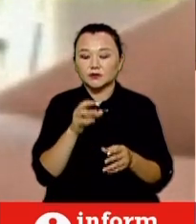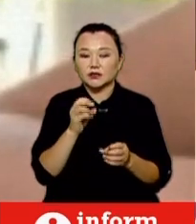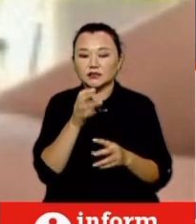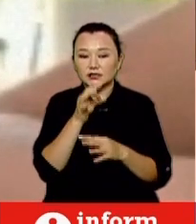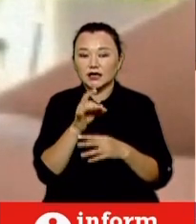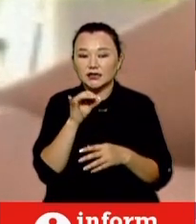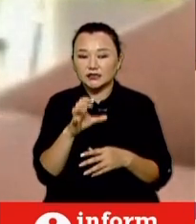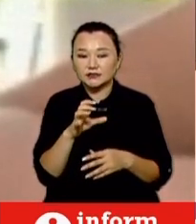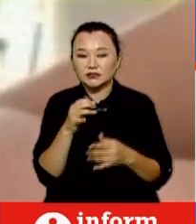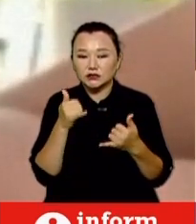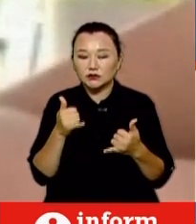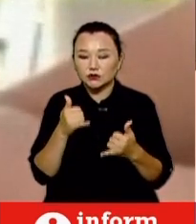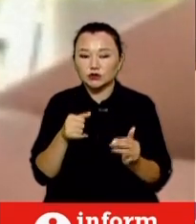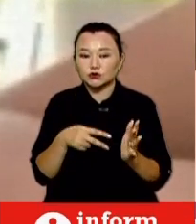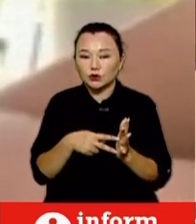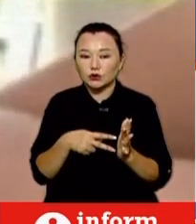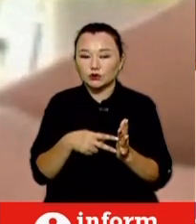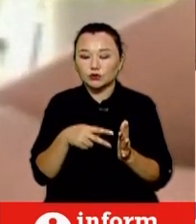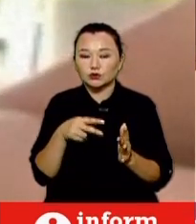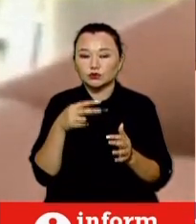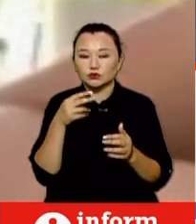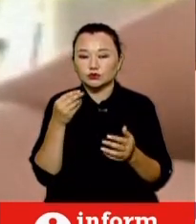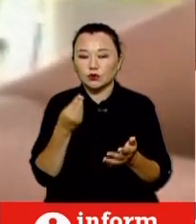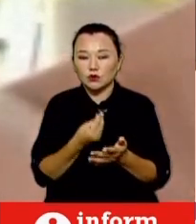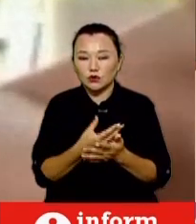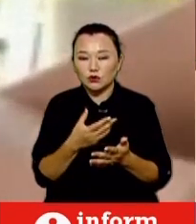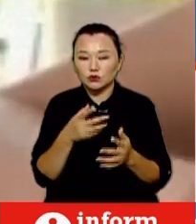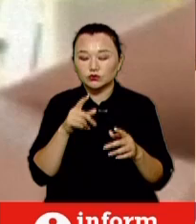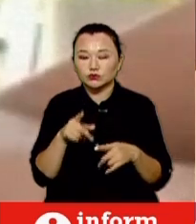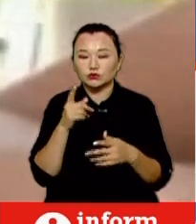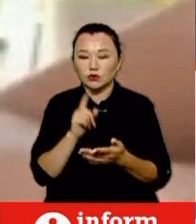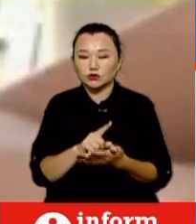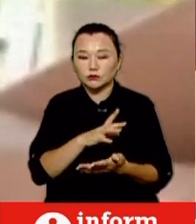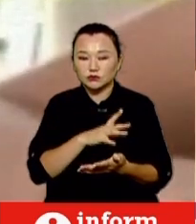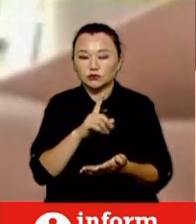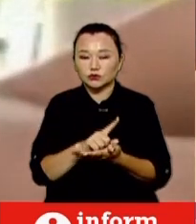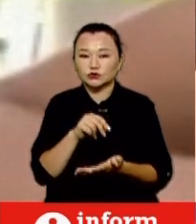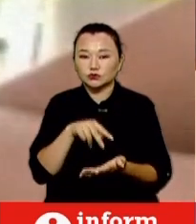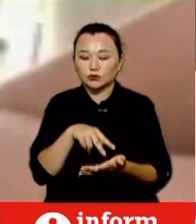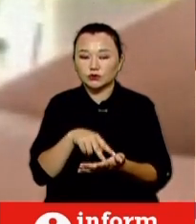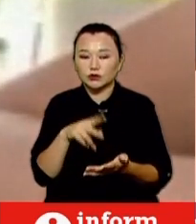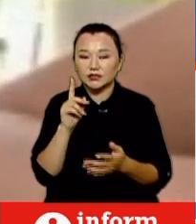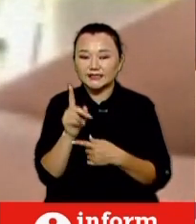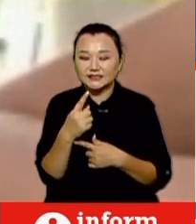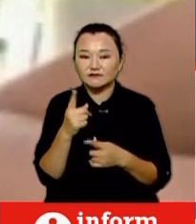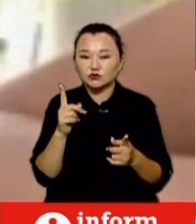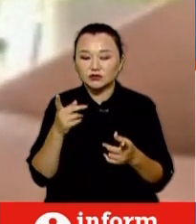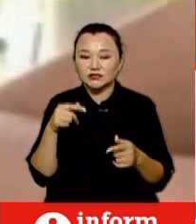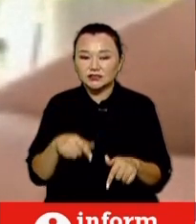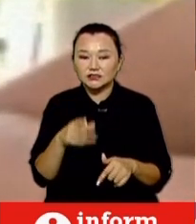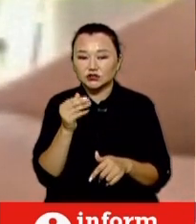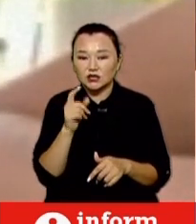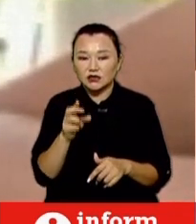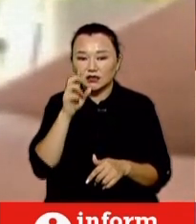рис сегодня стоит столько, сколько он должен стоить. Единственное, сейчас здесь шаг со